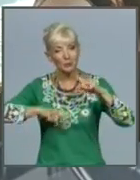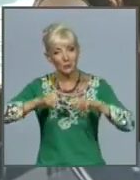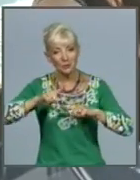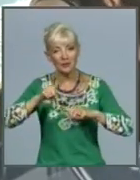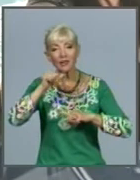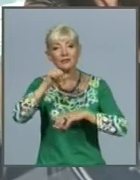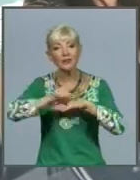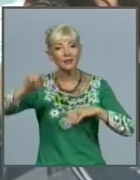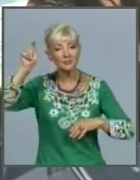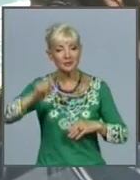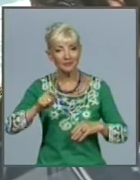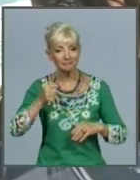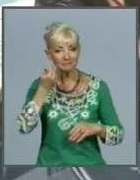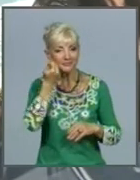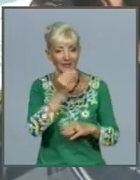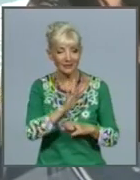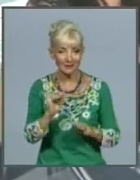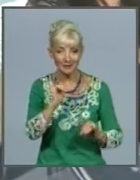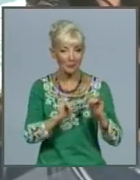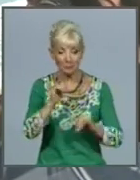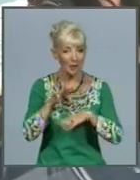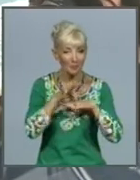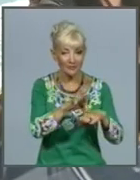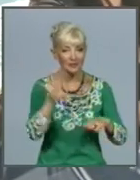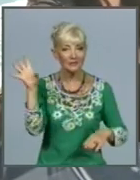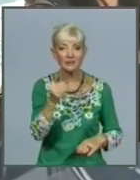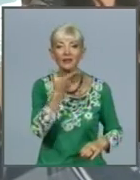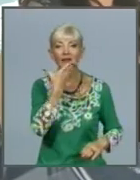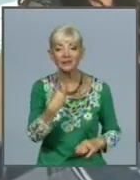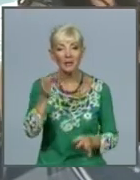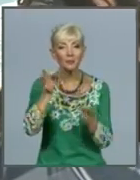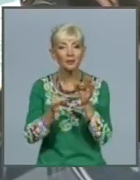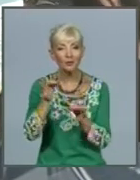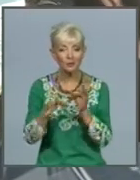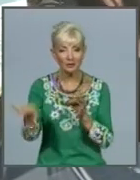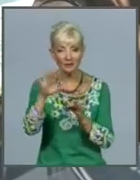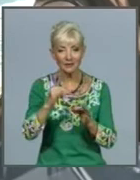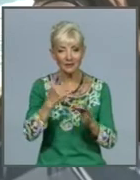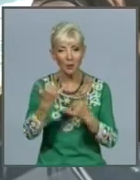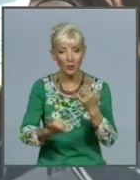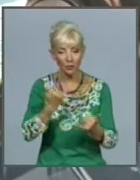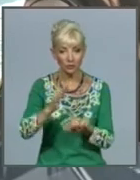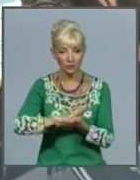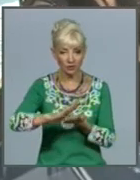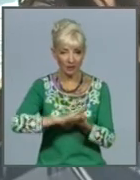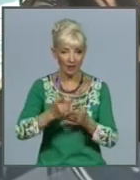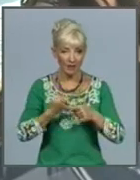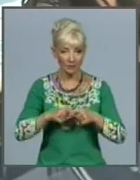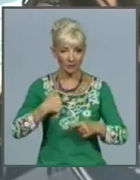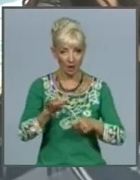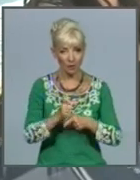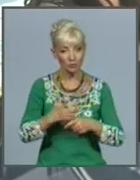стыдно, куда угодно поведи, везде красота, везде природа, везде ухожено, везде чистота. Поэтому я очень люблю Харьков, и для меня